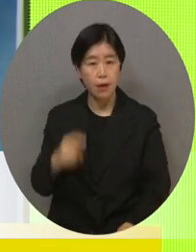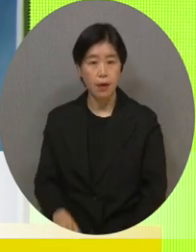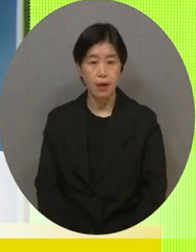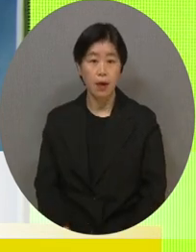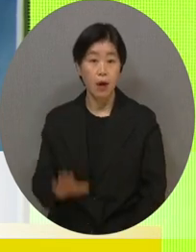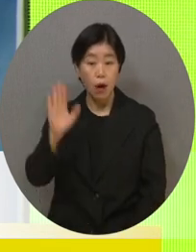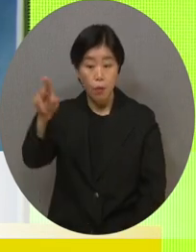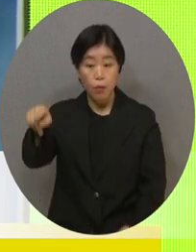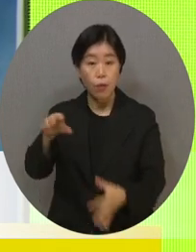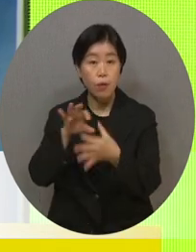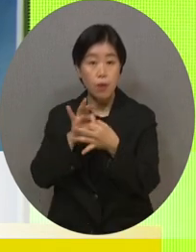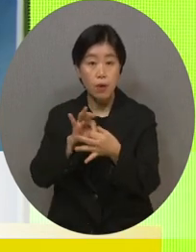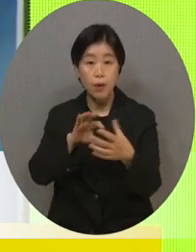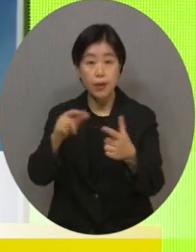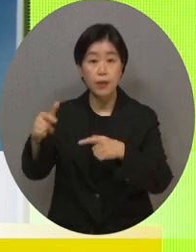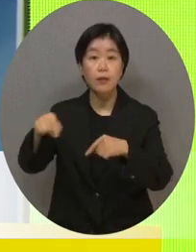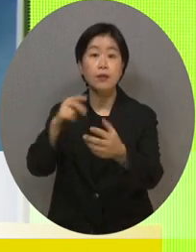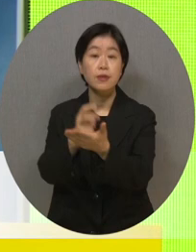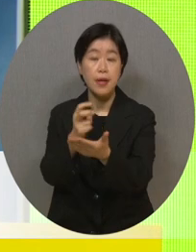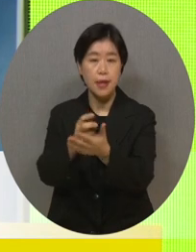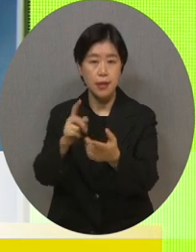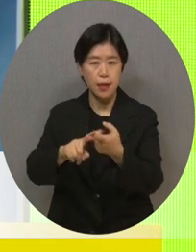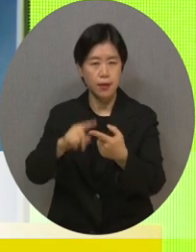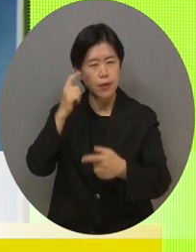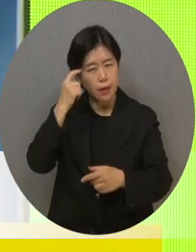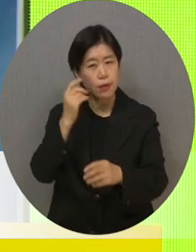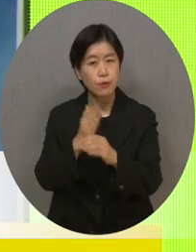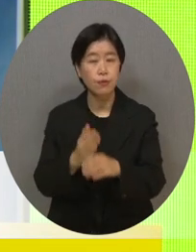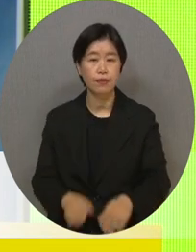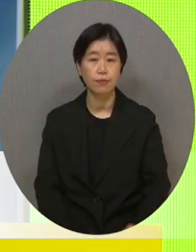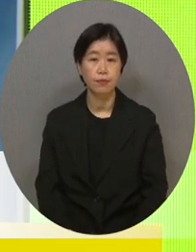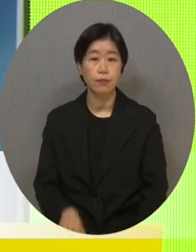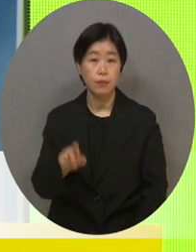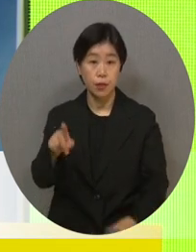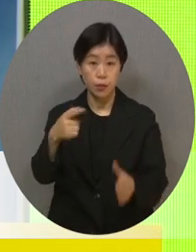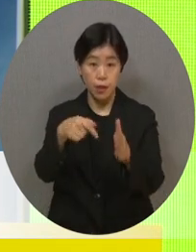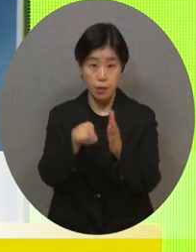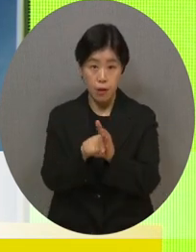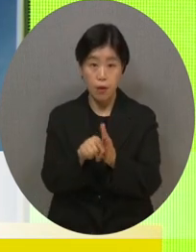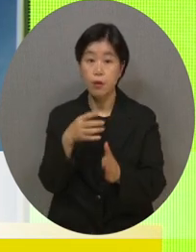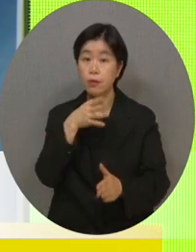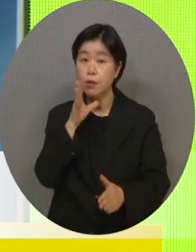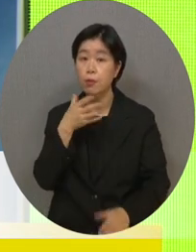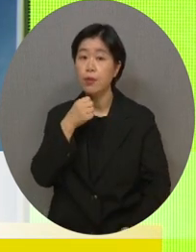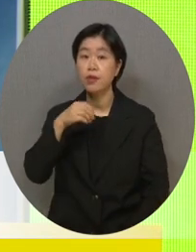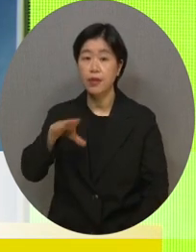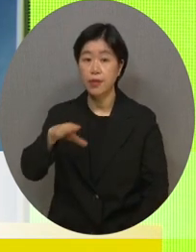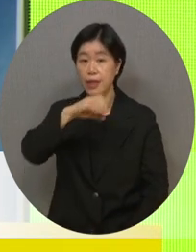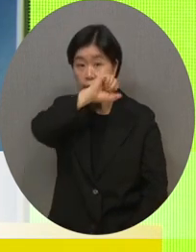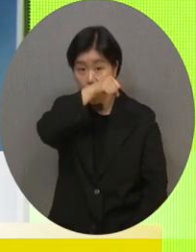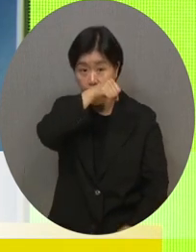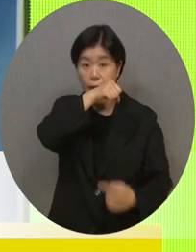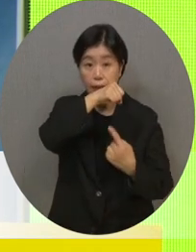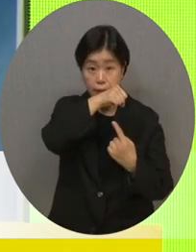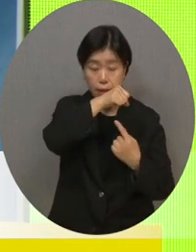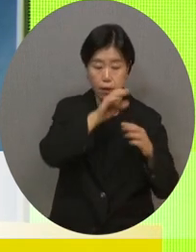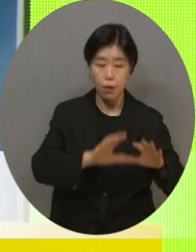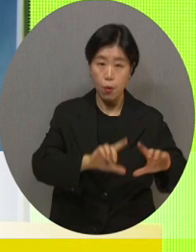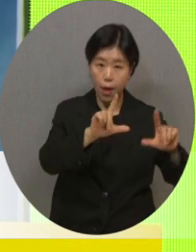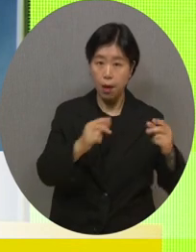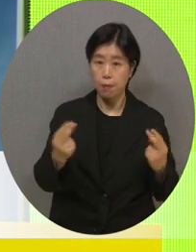관련 정책을 추진하고 있습니다. 이러한 정책 추진을 위해 노인복지 예산을